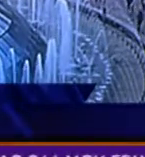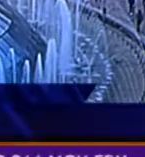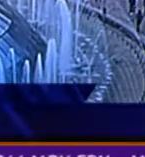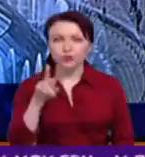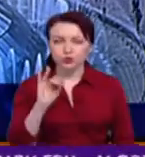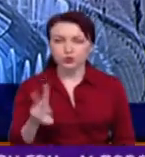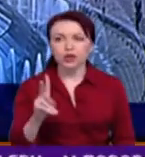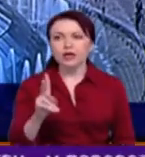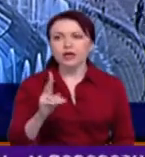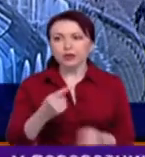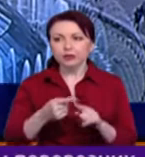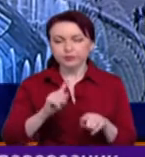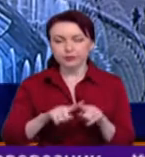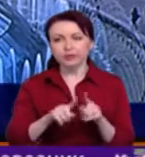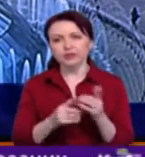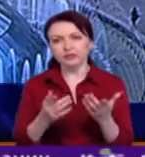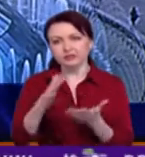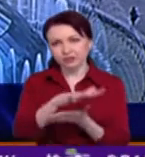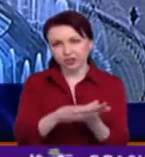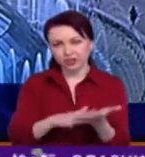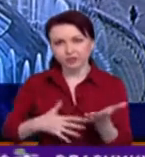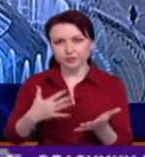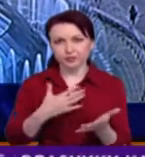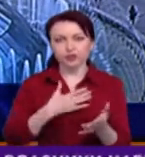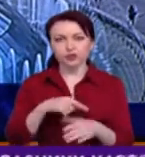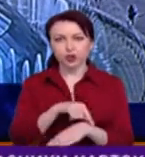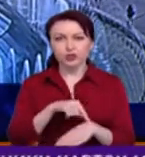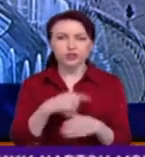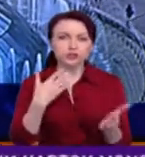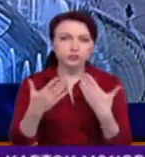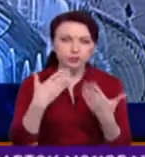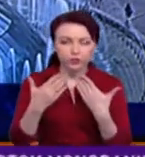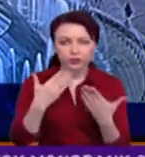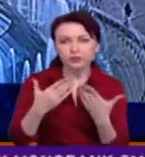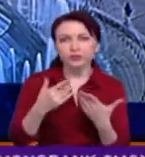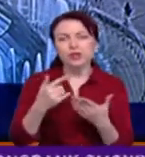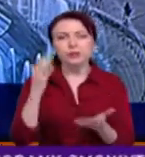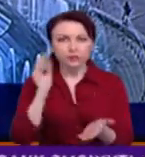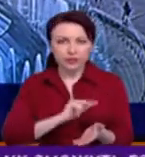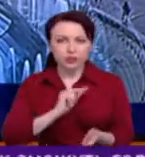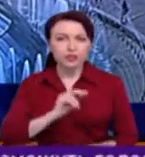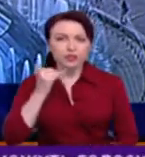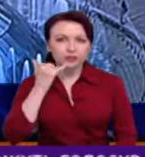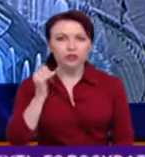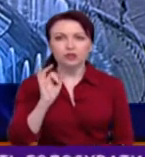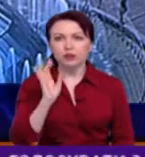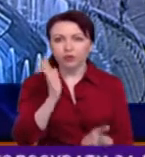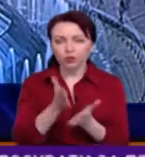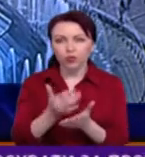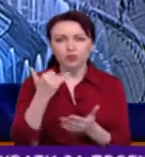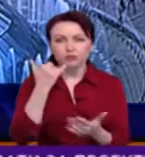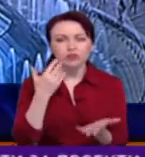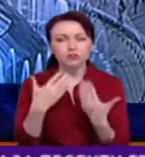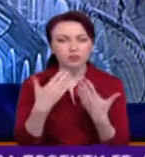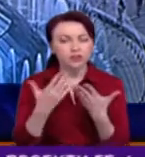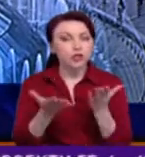І ми рухаємося в чергову годину нашого з вами спілкування. Я нагадую, що працює і телефон для прямого телефонного спілкування. Так що,